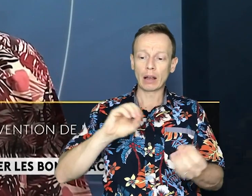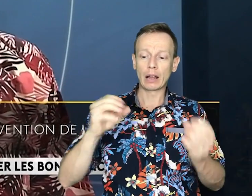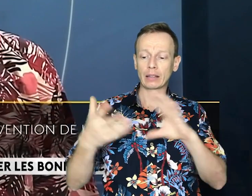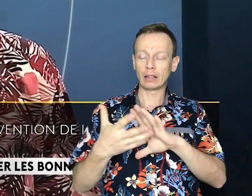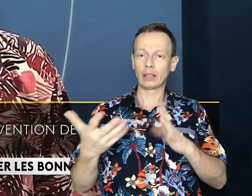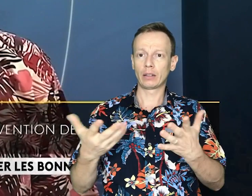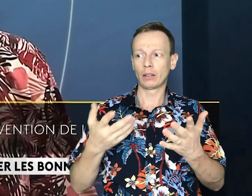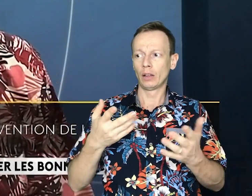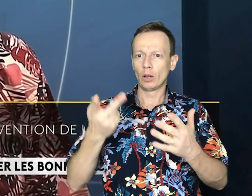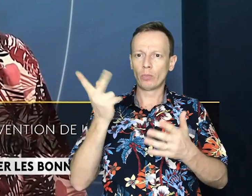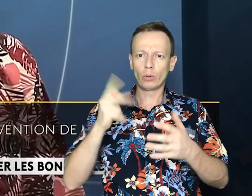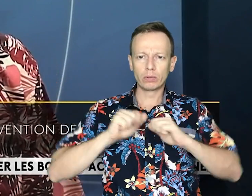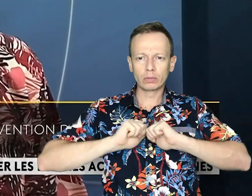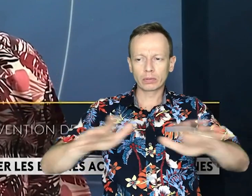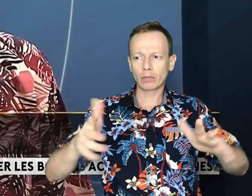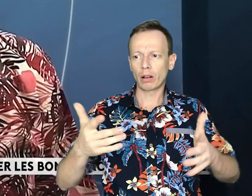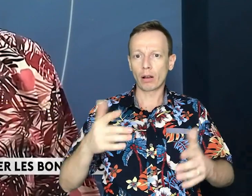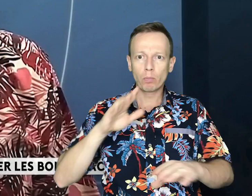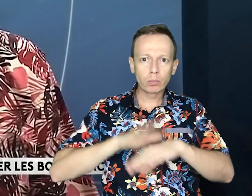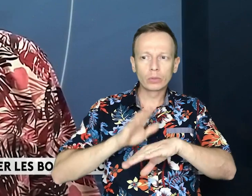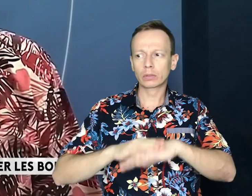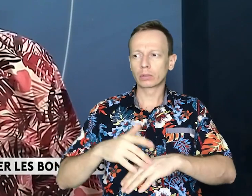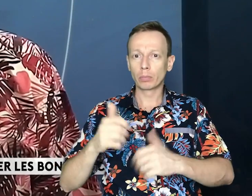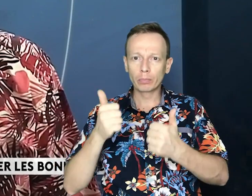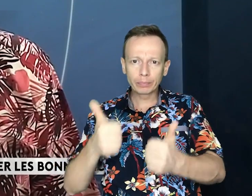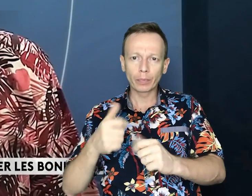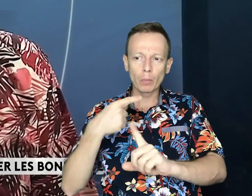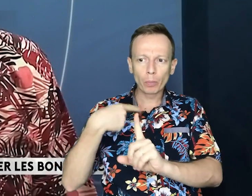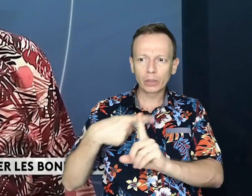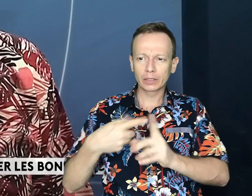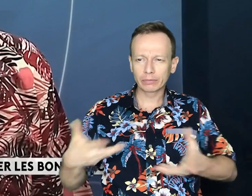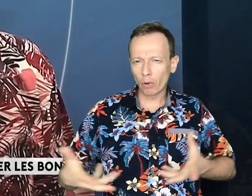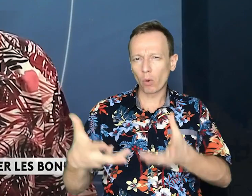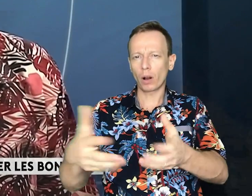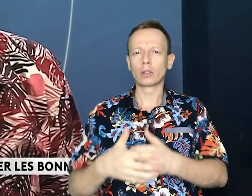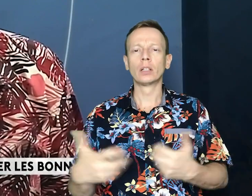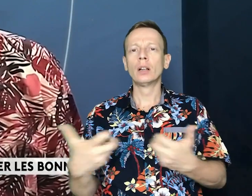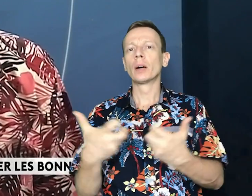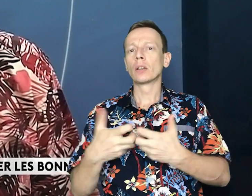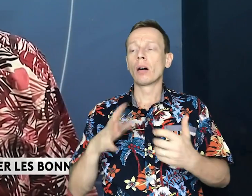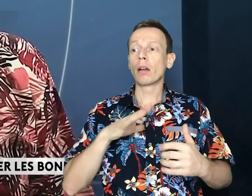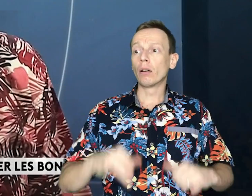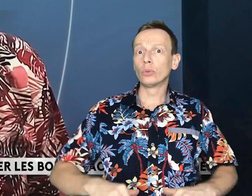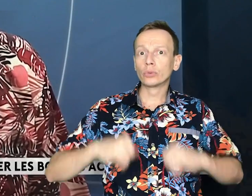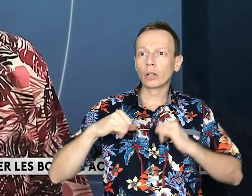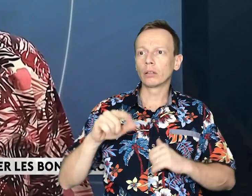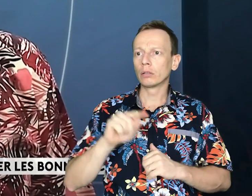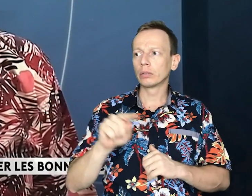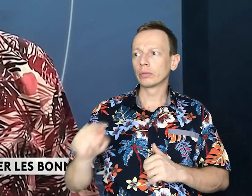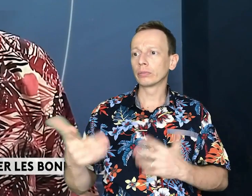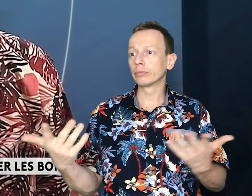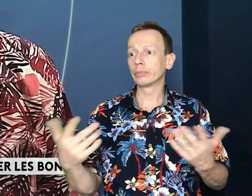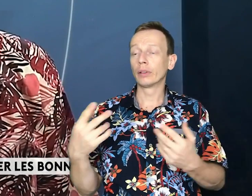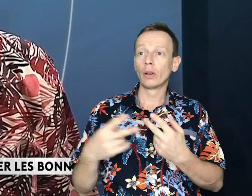être dans la prévention de bonnes actions. C'est par exemple le jeune qui verrait son voisin aller